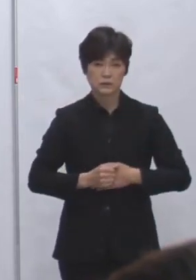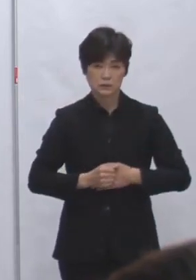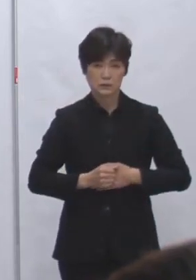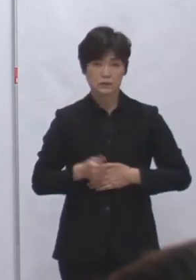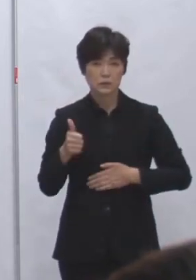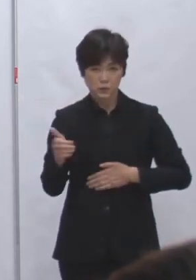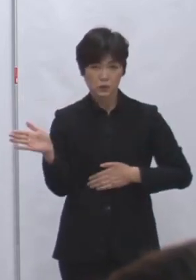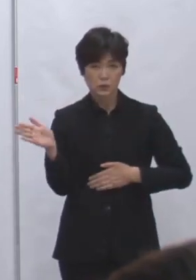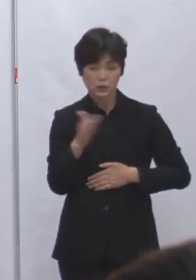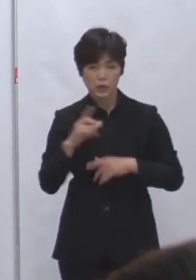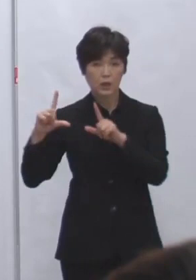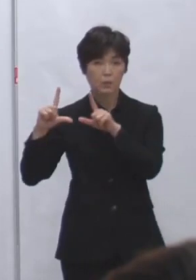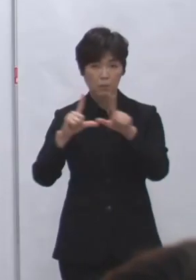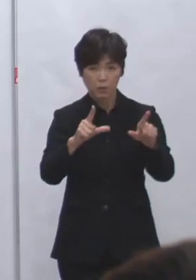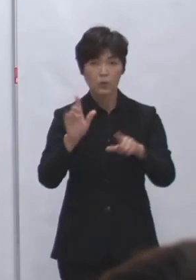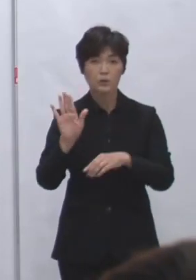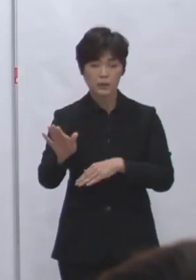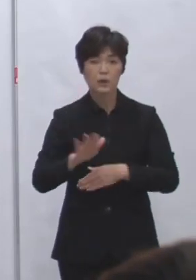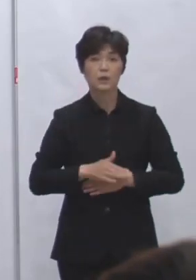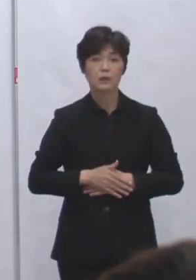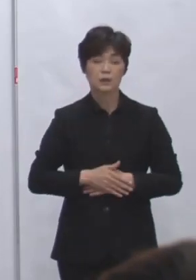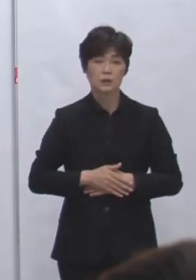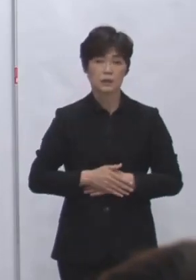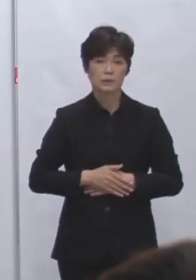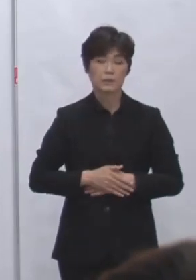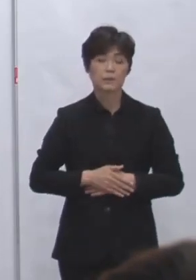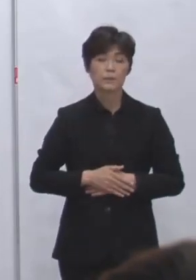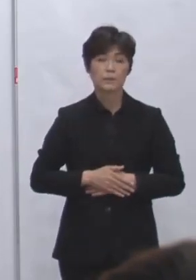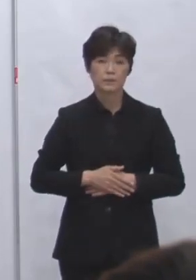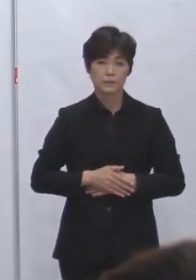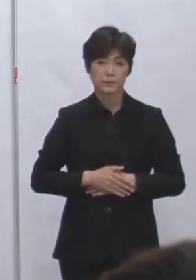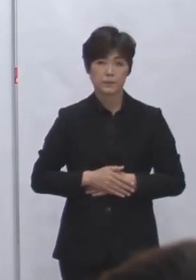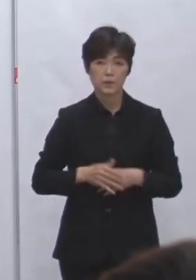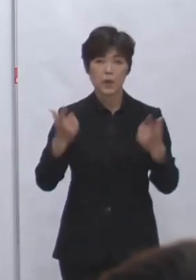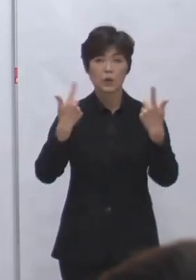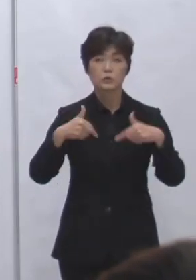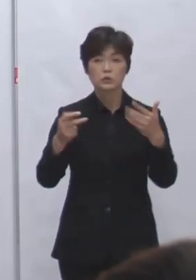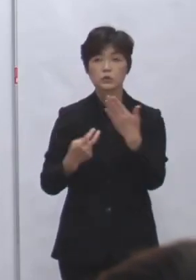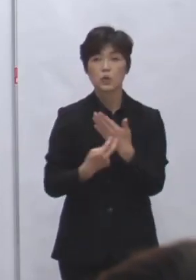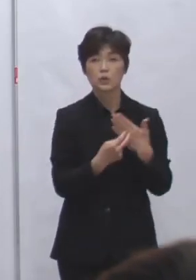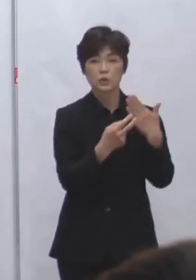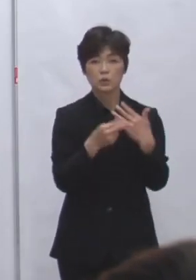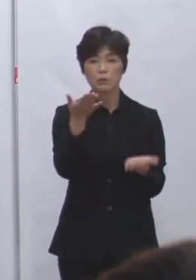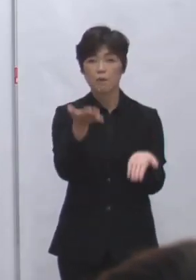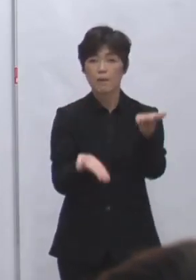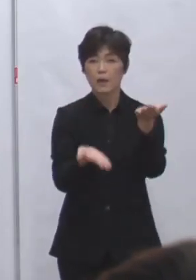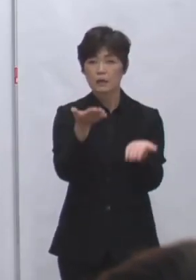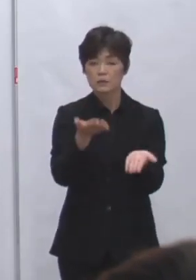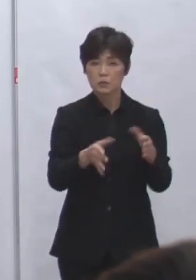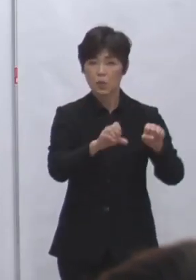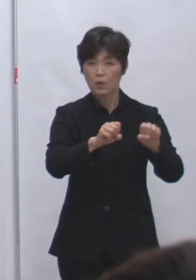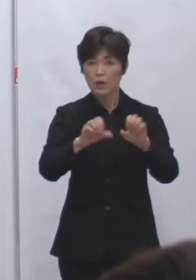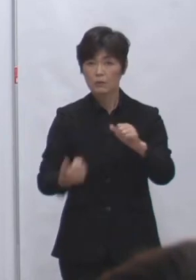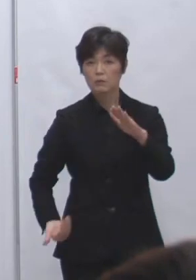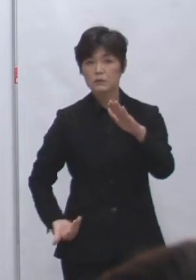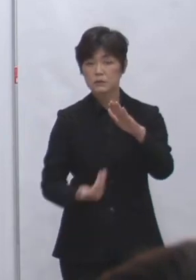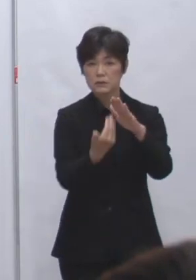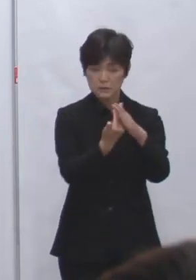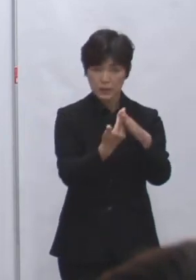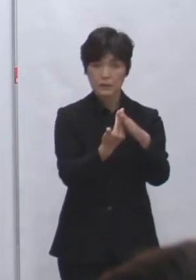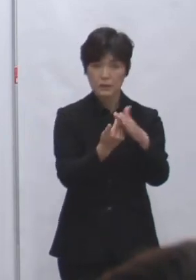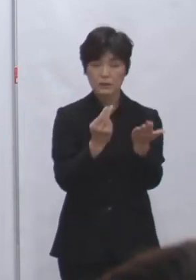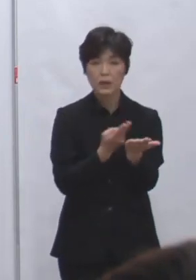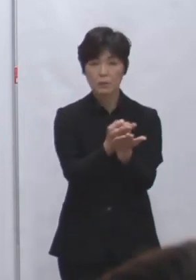君からご発表したとおりでございますけれども、通常医療とのバランスを確保した最大病床